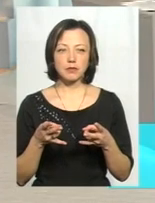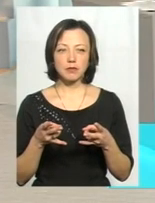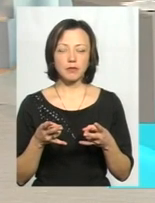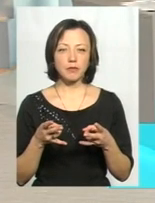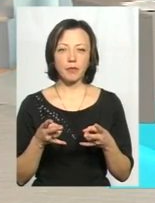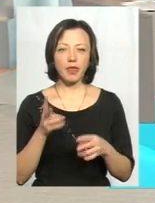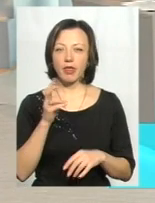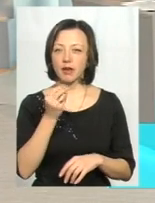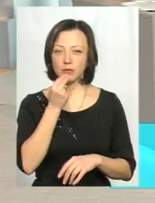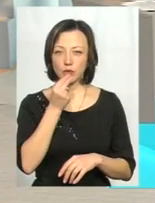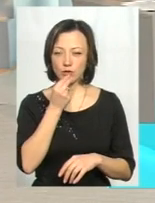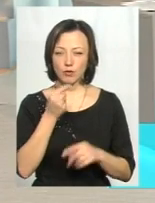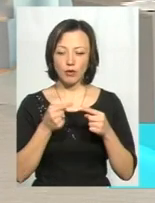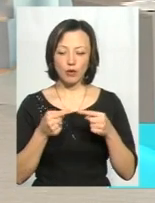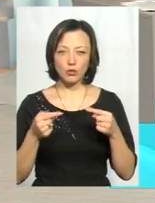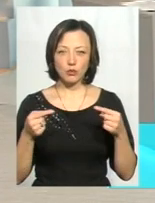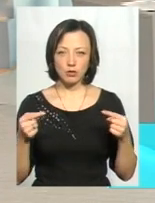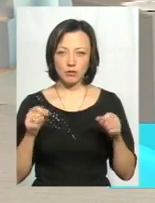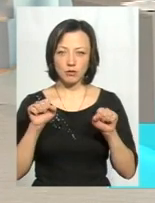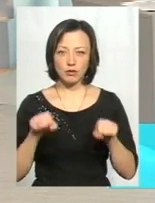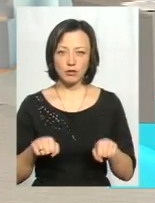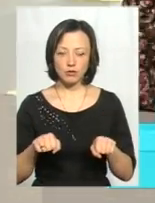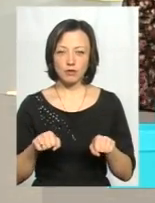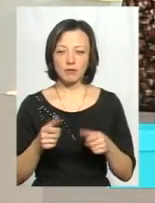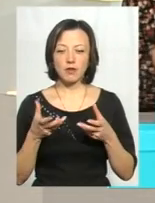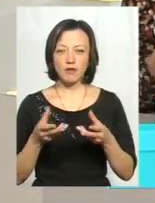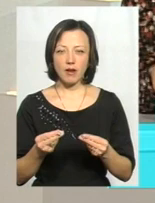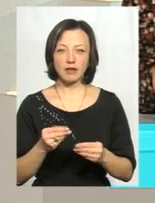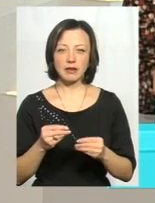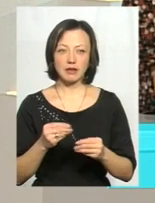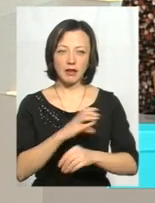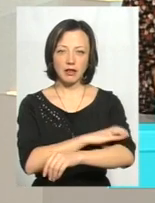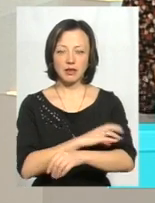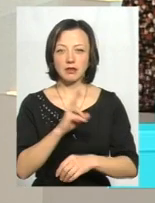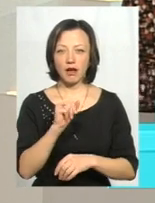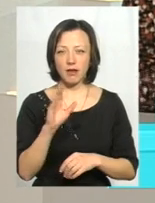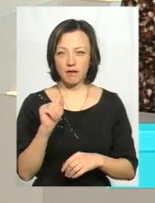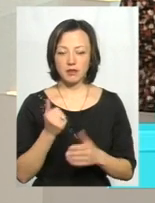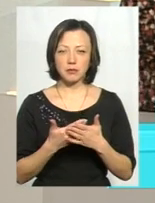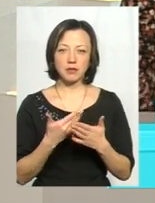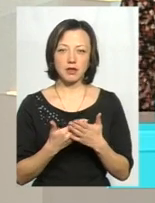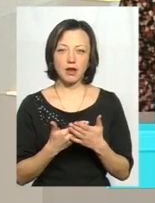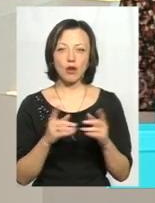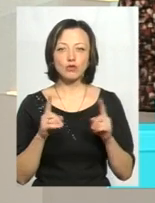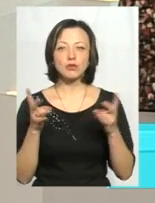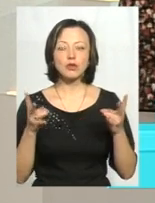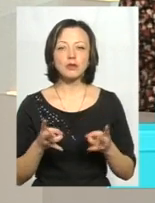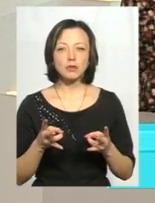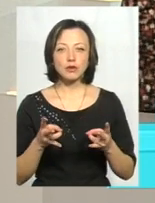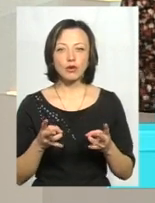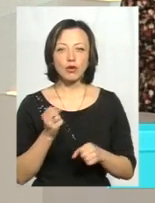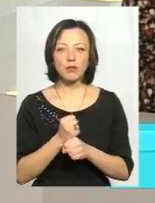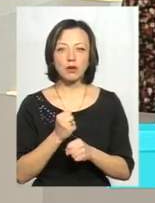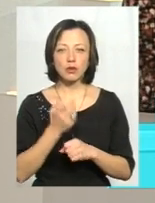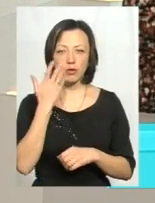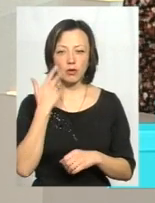не споживати продукти, які можуть впливати на тиск, такі як кава, да, до прикладу, а що потрібно робити,